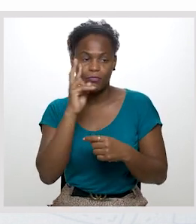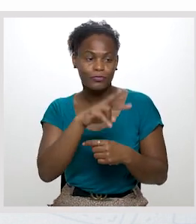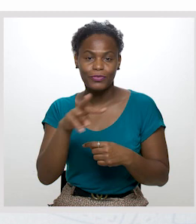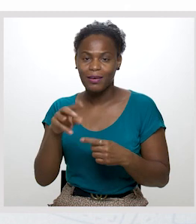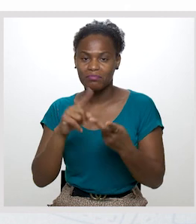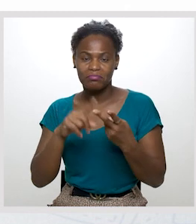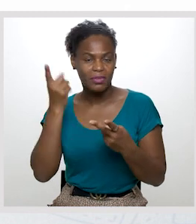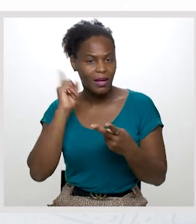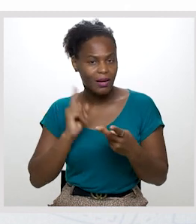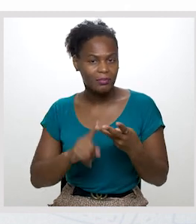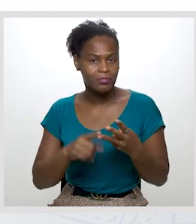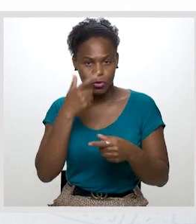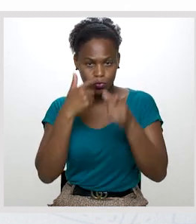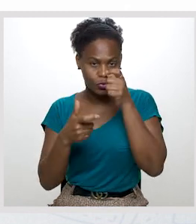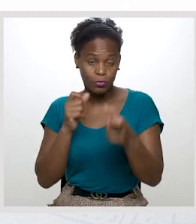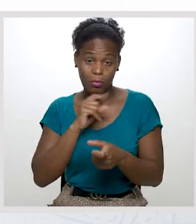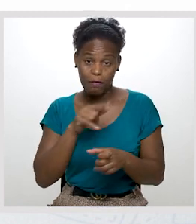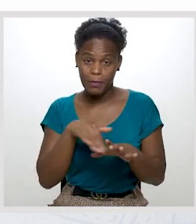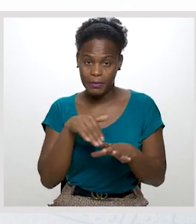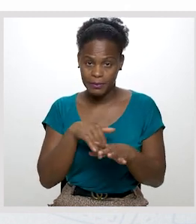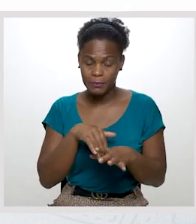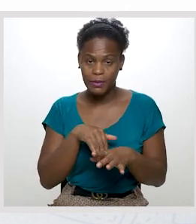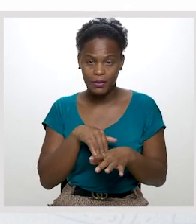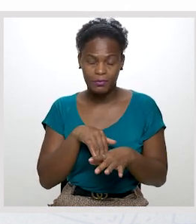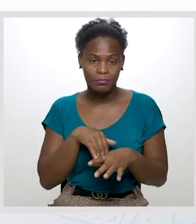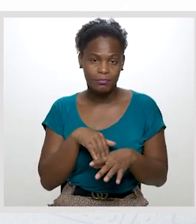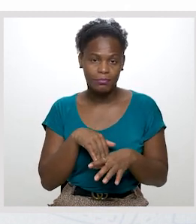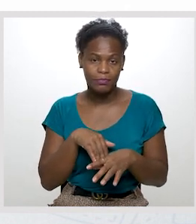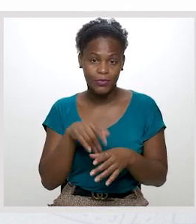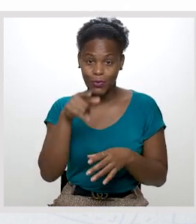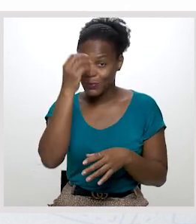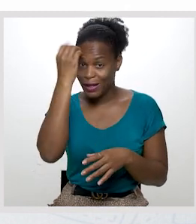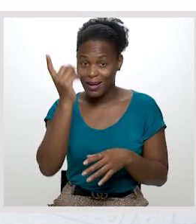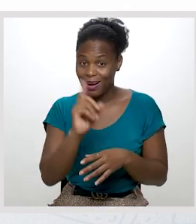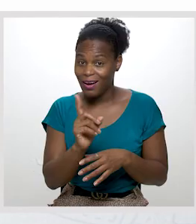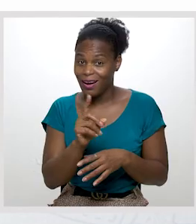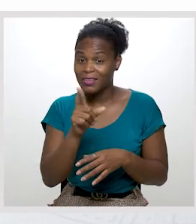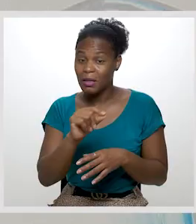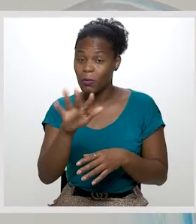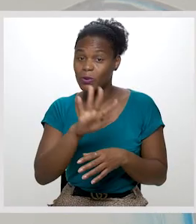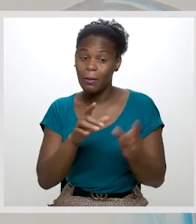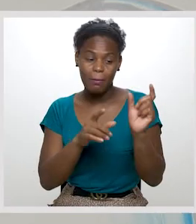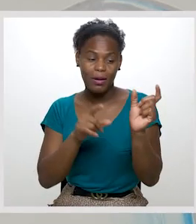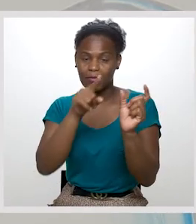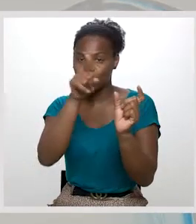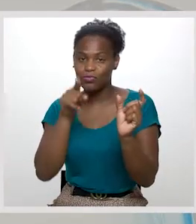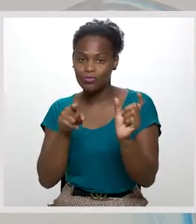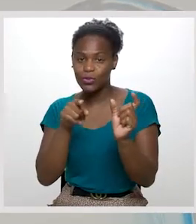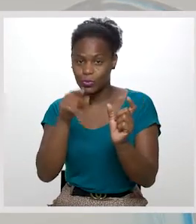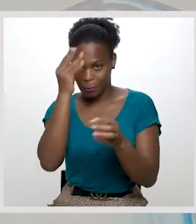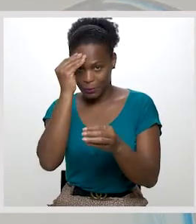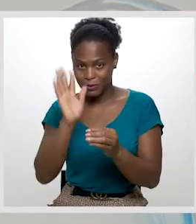préfèrent visiter, la date, les personnes qui peuvent participer. N'oublie surtout pas d'utiliser les